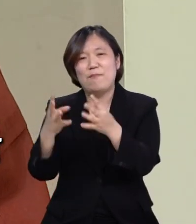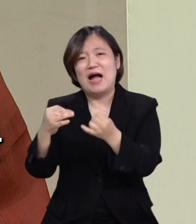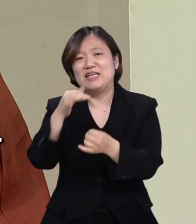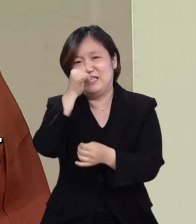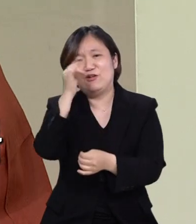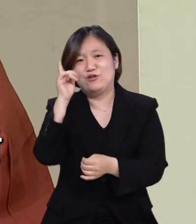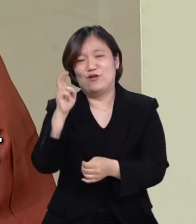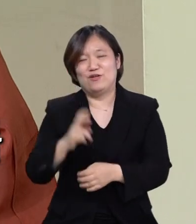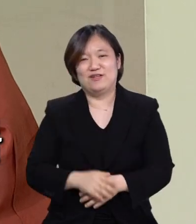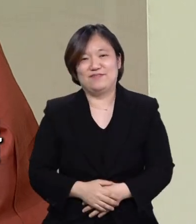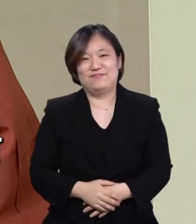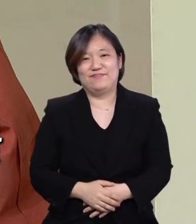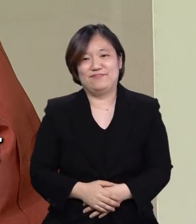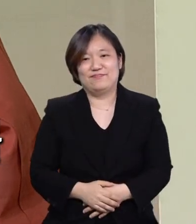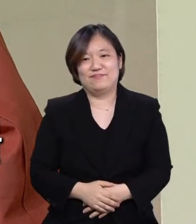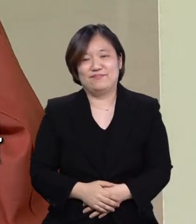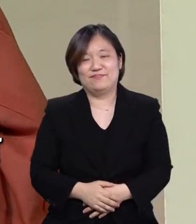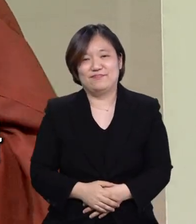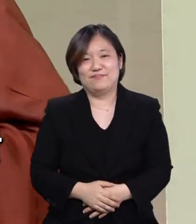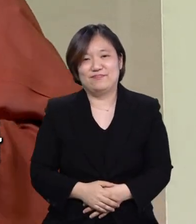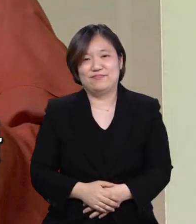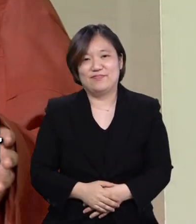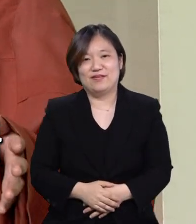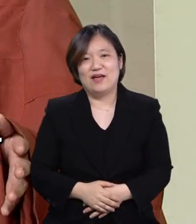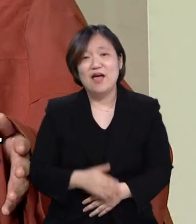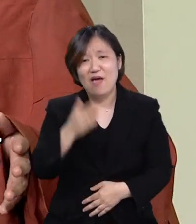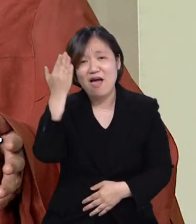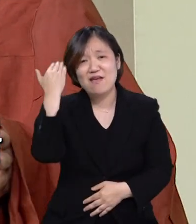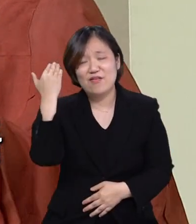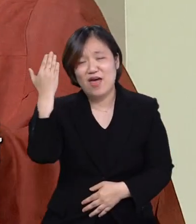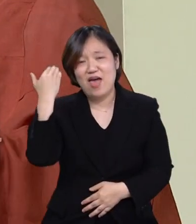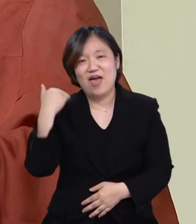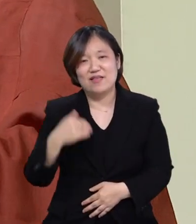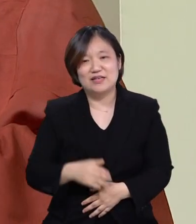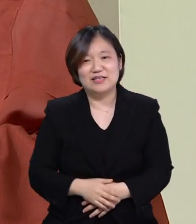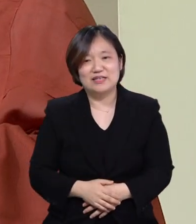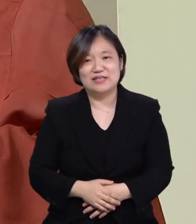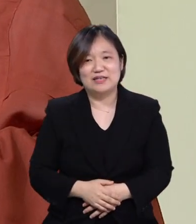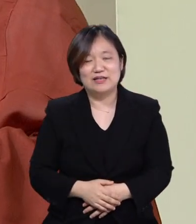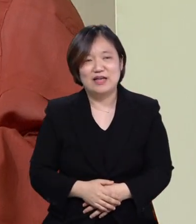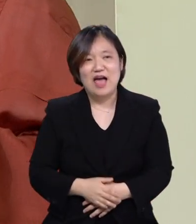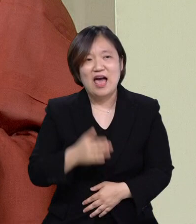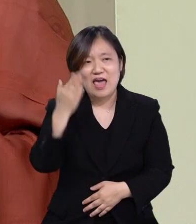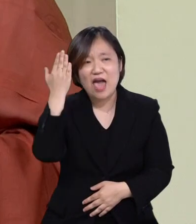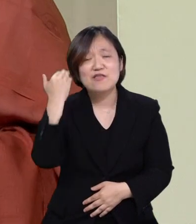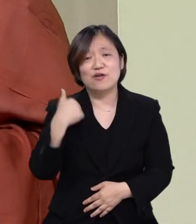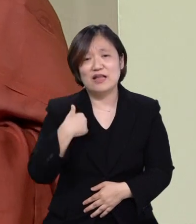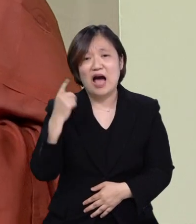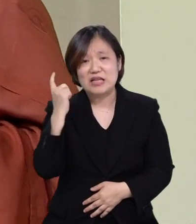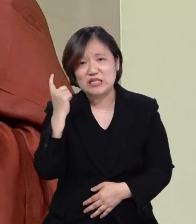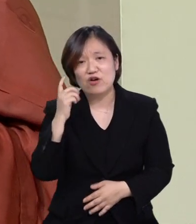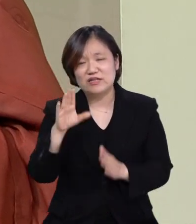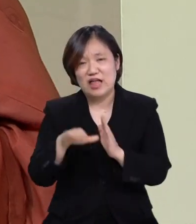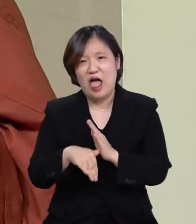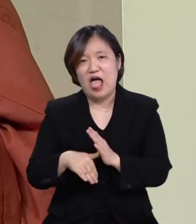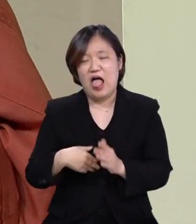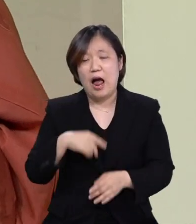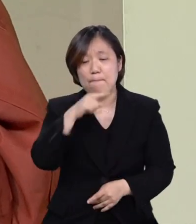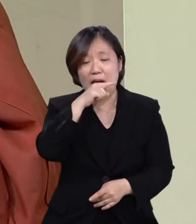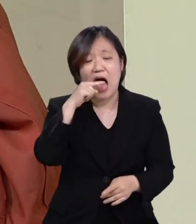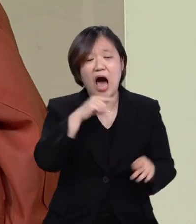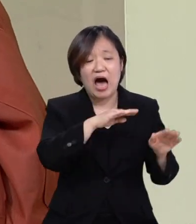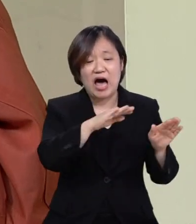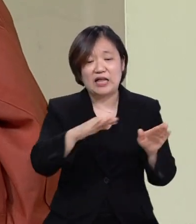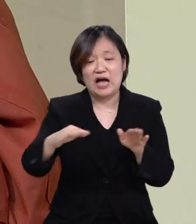또 지금은 잘 모르겠는데 예전에는 그쪽에 이제 그 어른 샘들한테들을 때 유독도